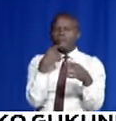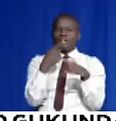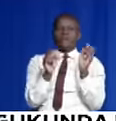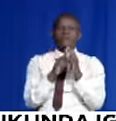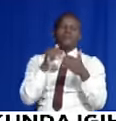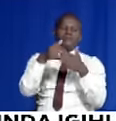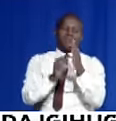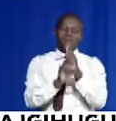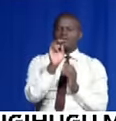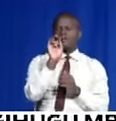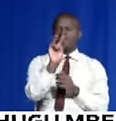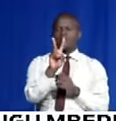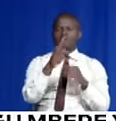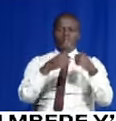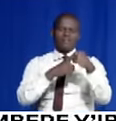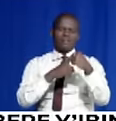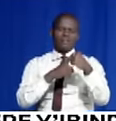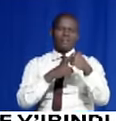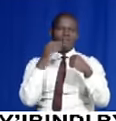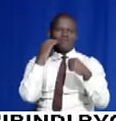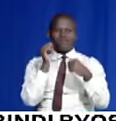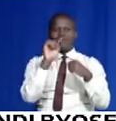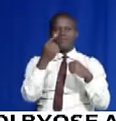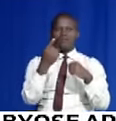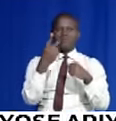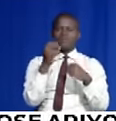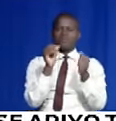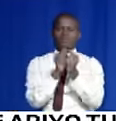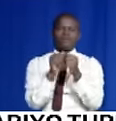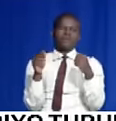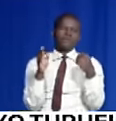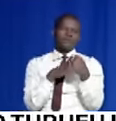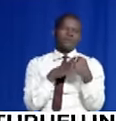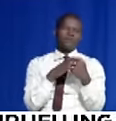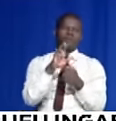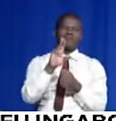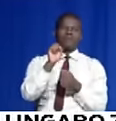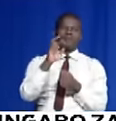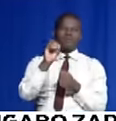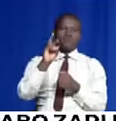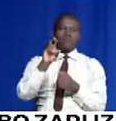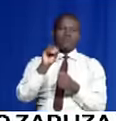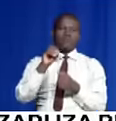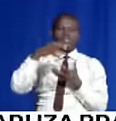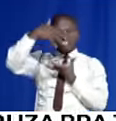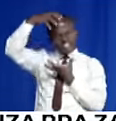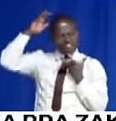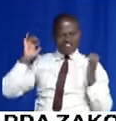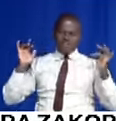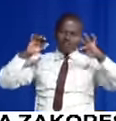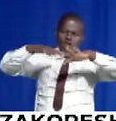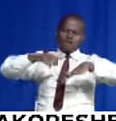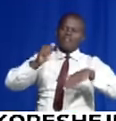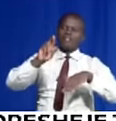ni ku tariki 26 z'ukwezi kwa mbere 2019 irusororo hariya Intare Conference Arena